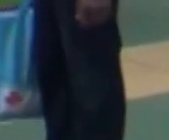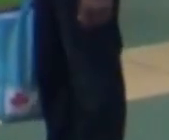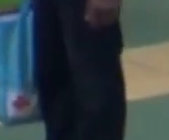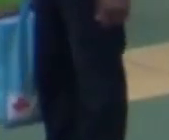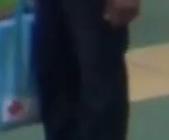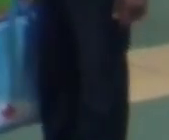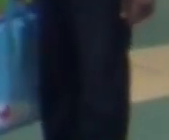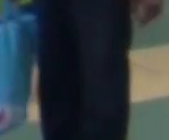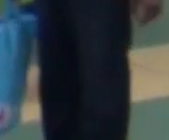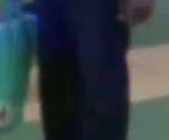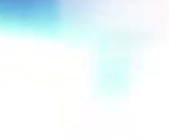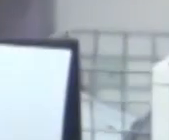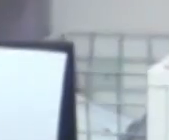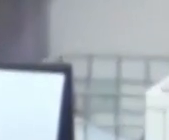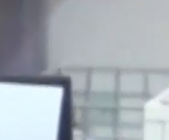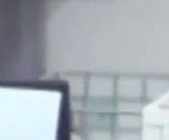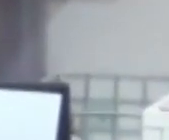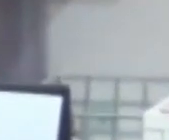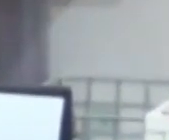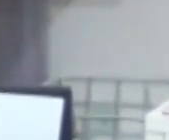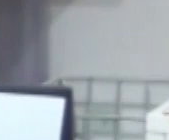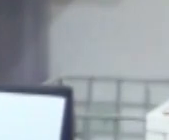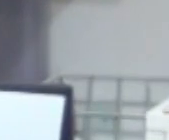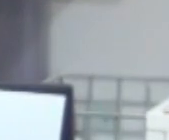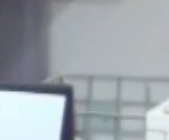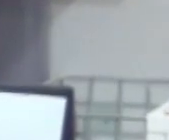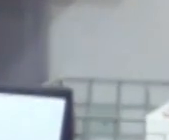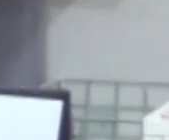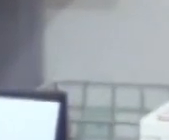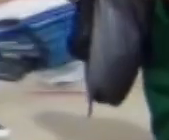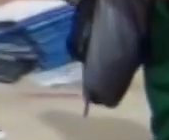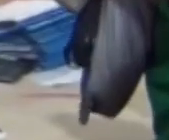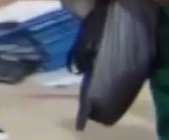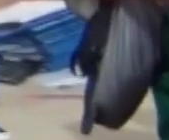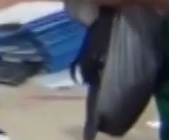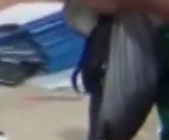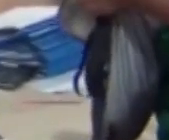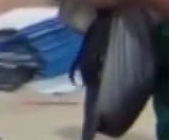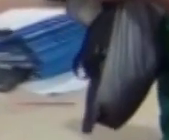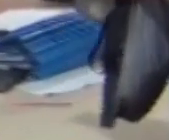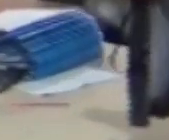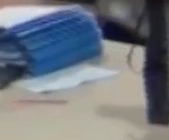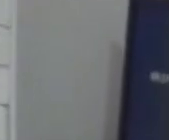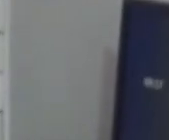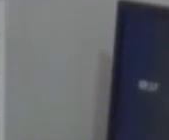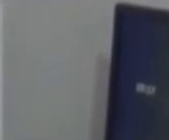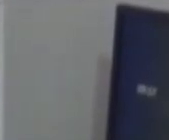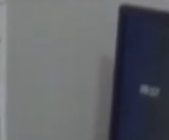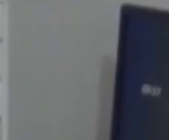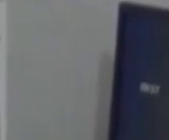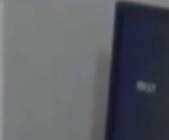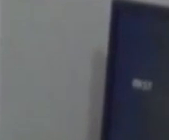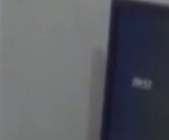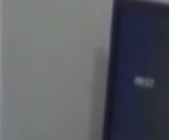memakai koper yang baru lagi. Jadi tidak bisa. Khusus untuk penanganan COVID-19, pihak Rumah Sakit Umum Daerah Cengkareng telah menyediakan 100